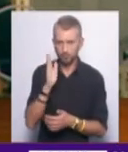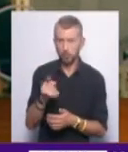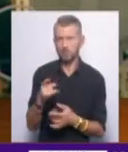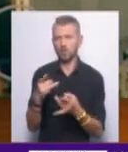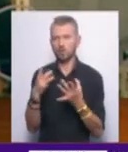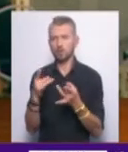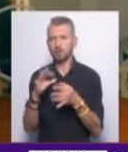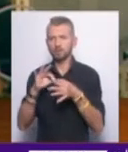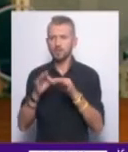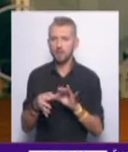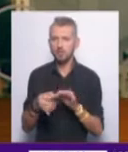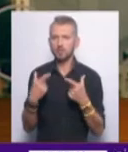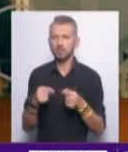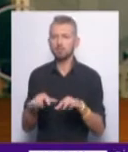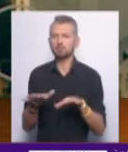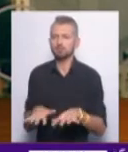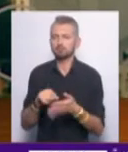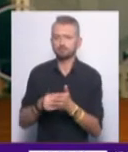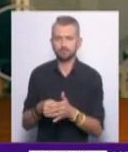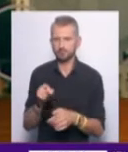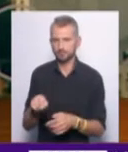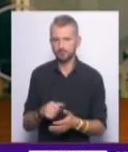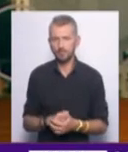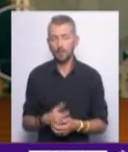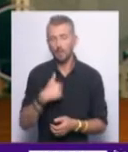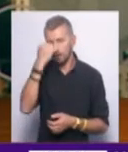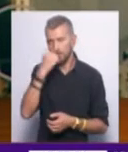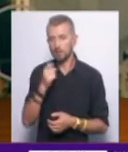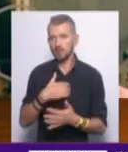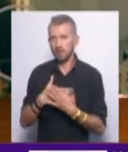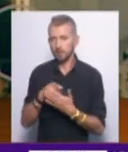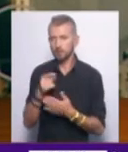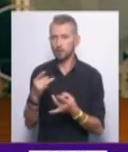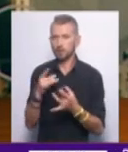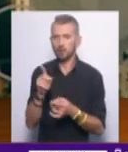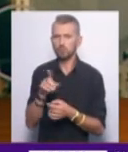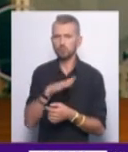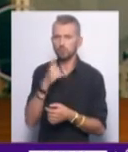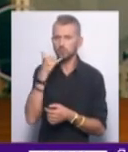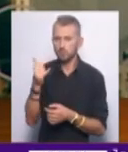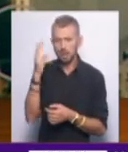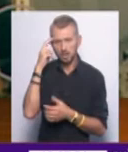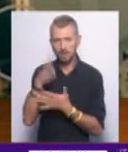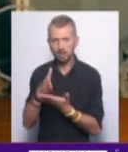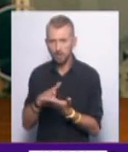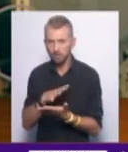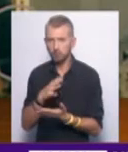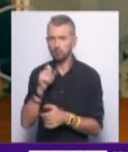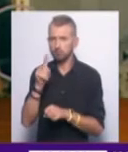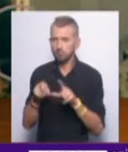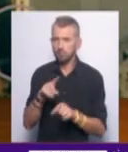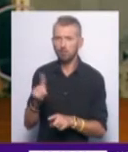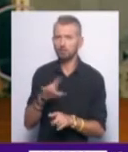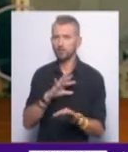про детальніше, де знаходиться саме ця проблема. Я вдячна за активність. Ви розказали, що ви зателефонували і навіть до Київхлібу розпитали у них, що